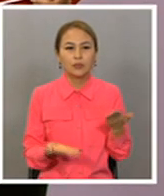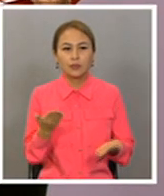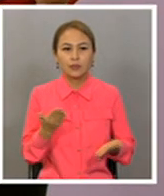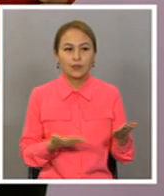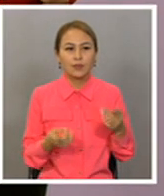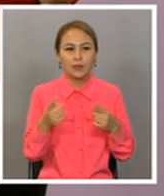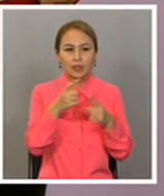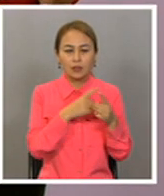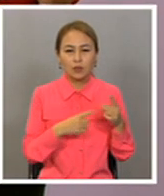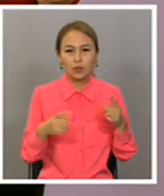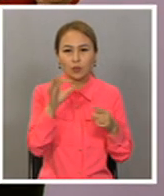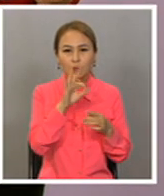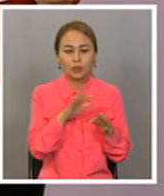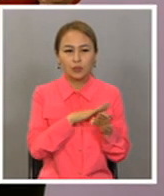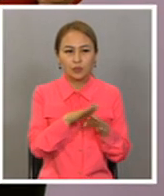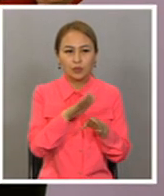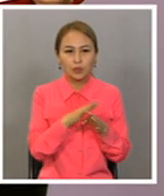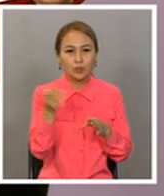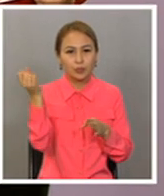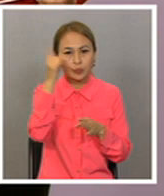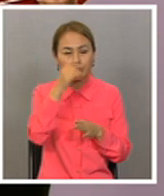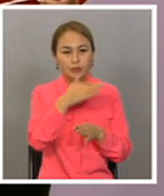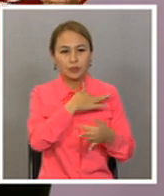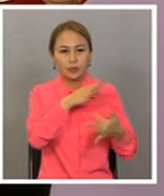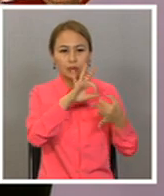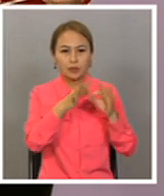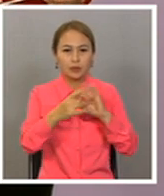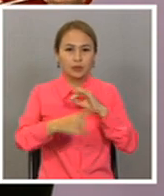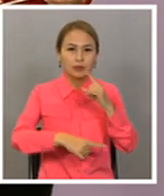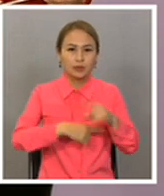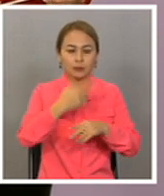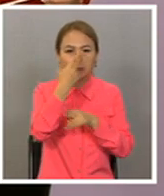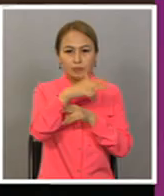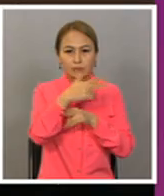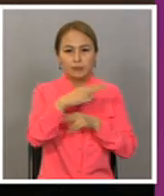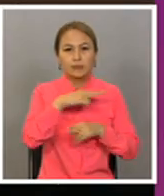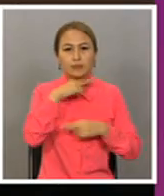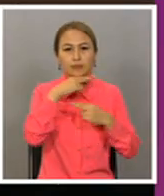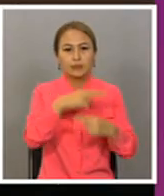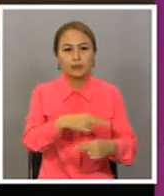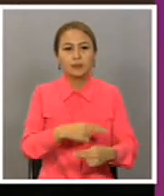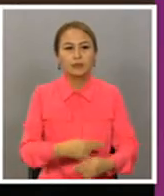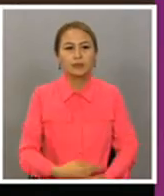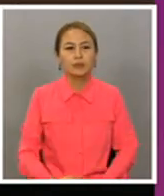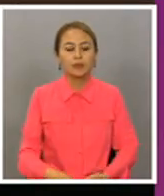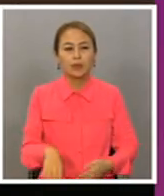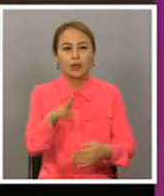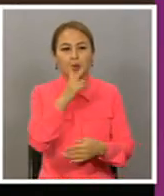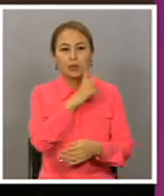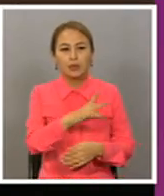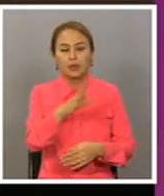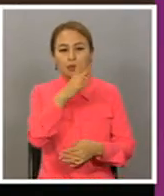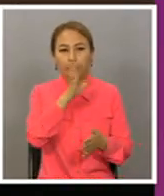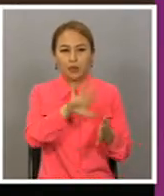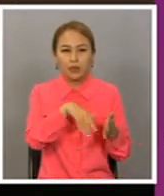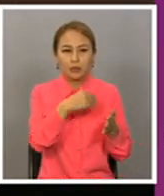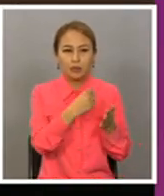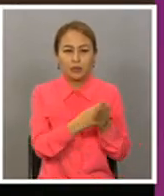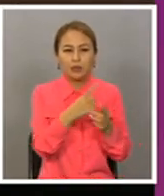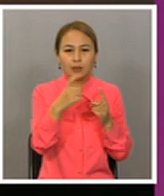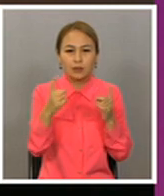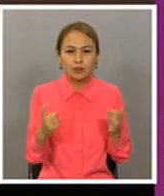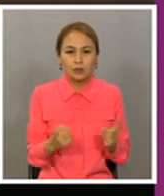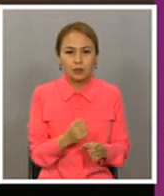өнері туралы толығырақ білу үшін келесі бейне материалға назар аударыңдар. Бағзы заманнан бері кесте тігу